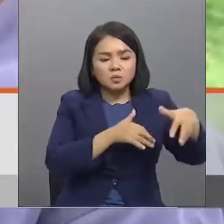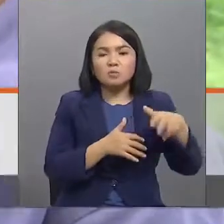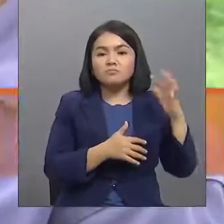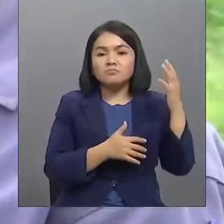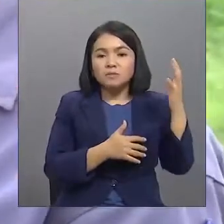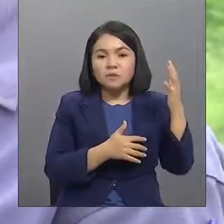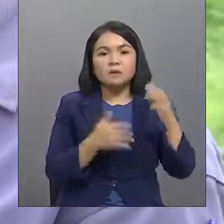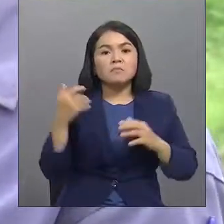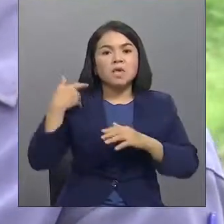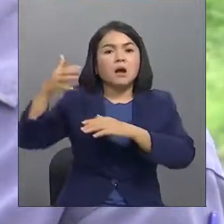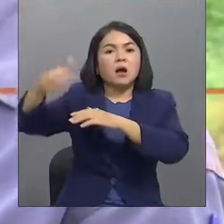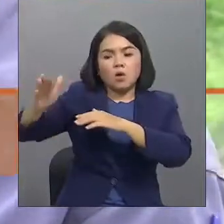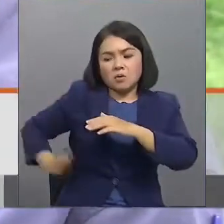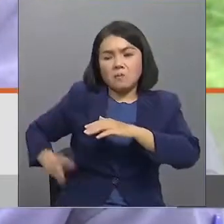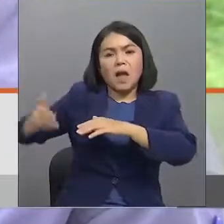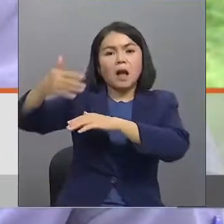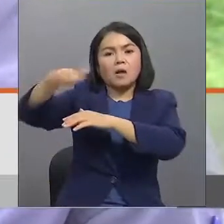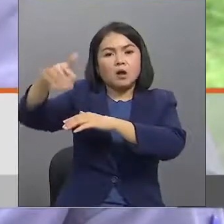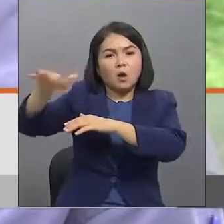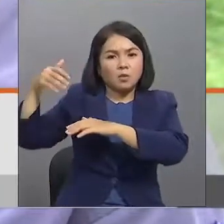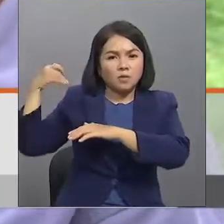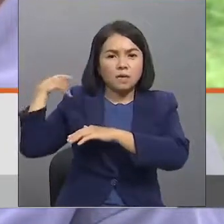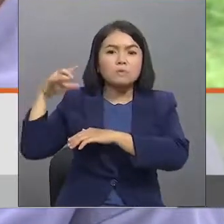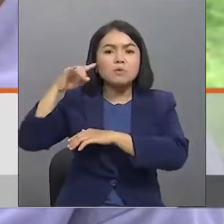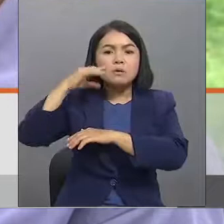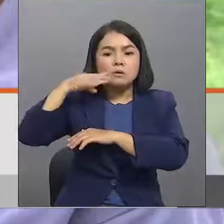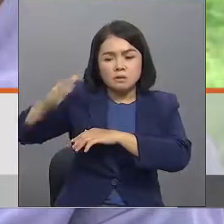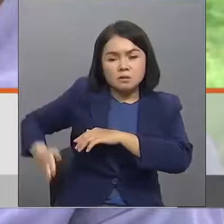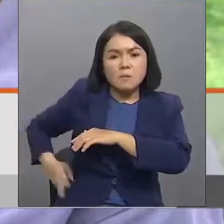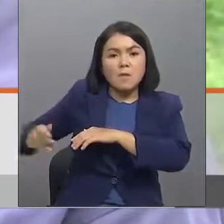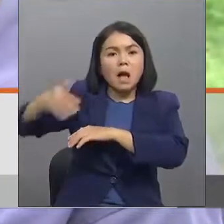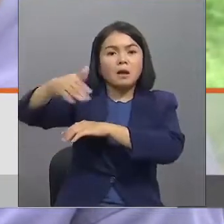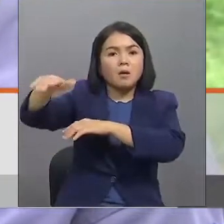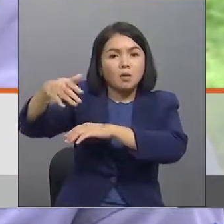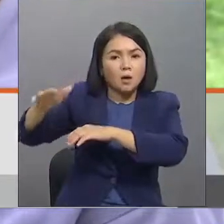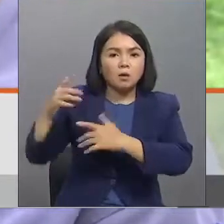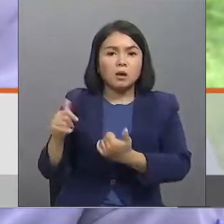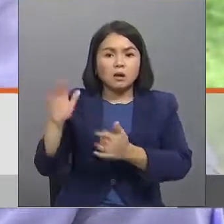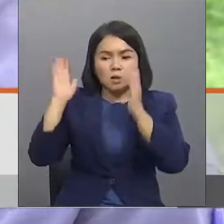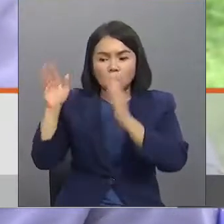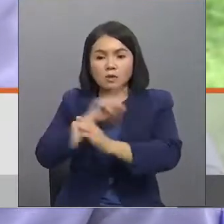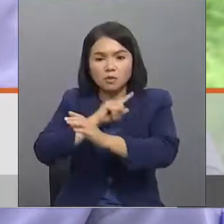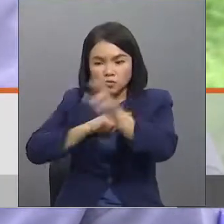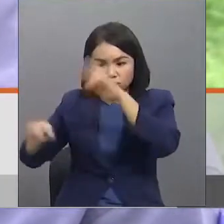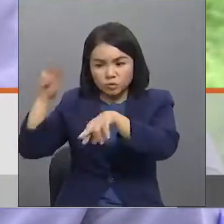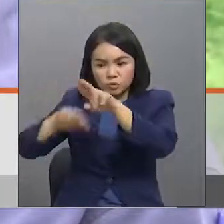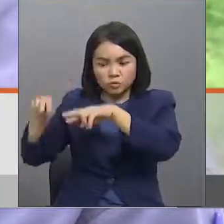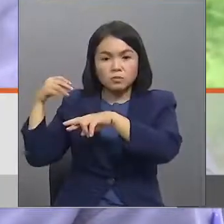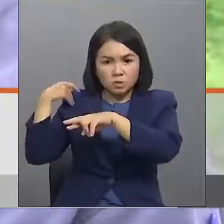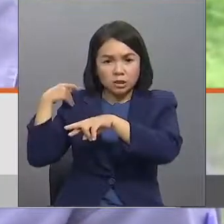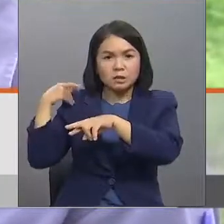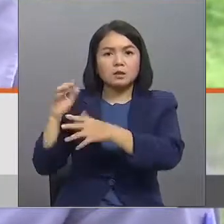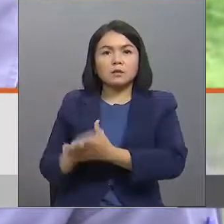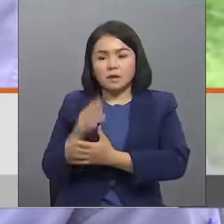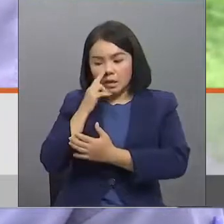ซนที่ว่าอยู่ข้างนอกตรงนั้นคือเขาจะมีเจ้าหน้าที่เขาจะมาดูให้ประจำค่ะตรงนั้น